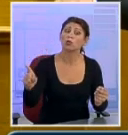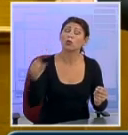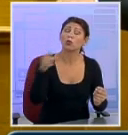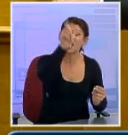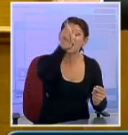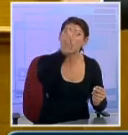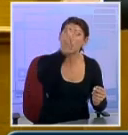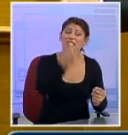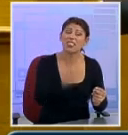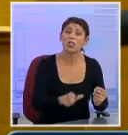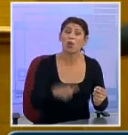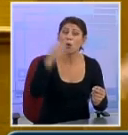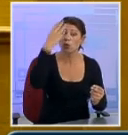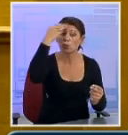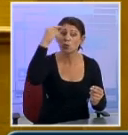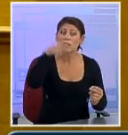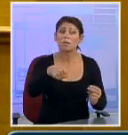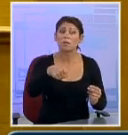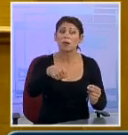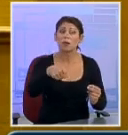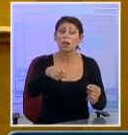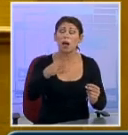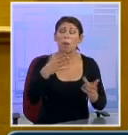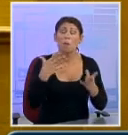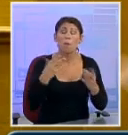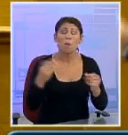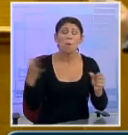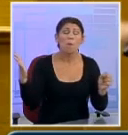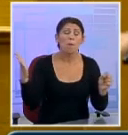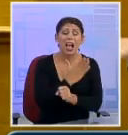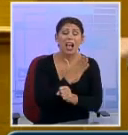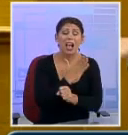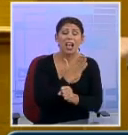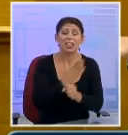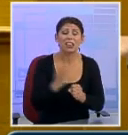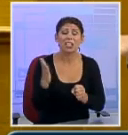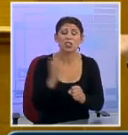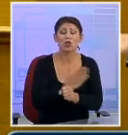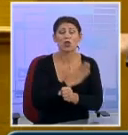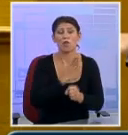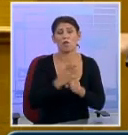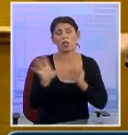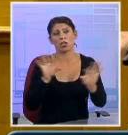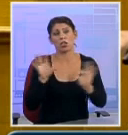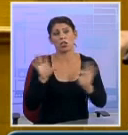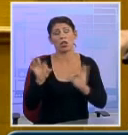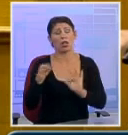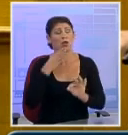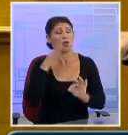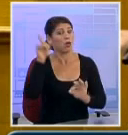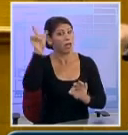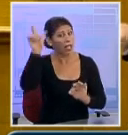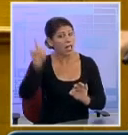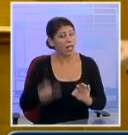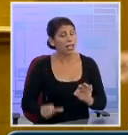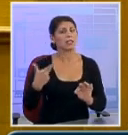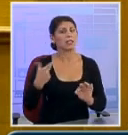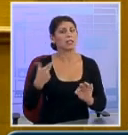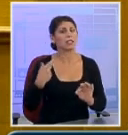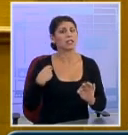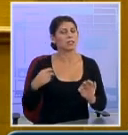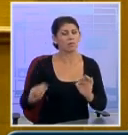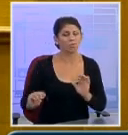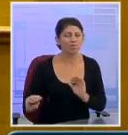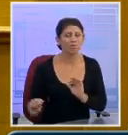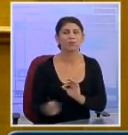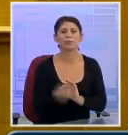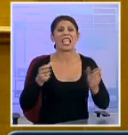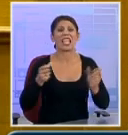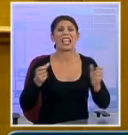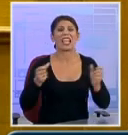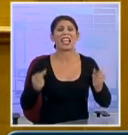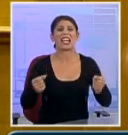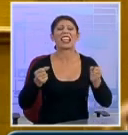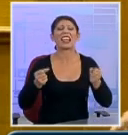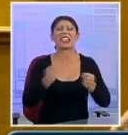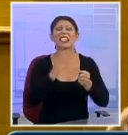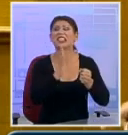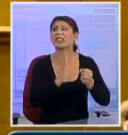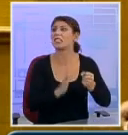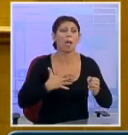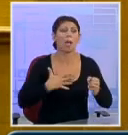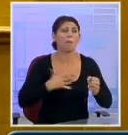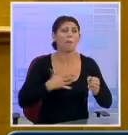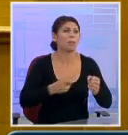εσείς προκαλέσατε τα capital controls, εσείς κάνατε αναπόφευκτη τη νέα ανακεφαλαιοποίηση. Και αφού τα κάνατε όλα αυτά, έρχεστε εδώ τώρα